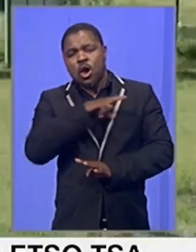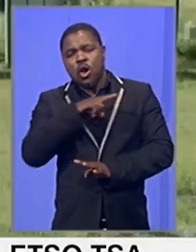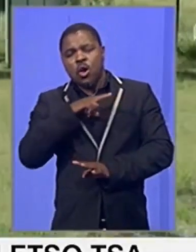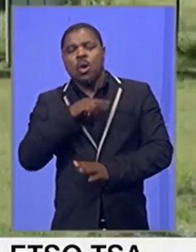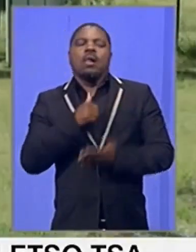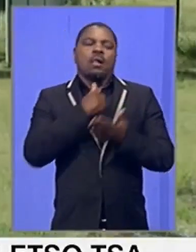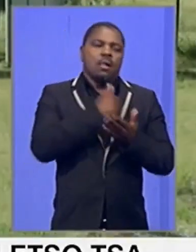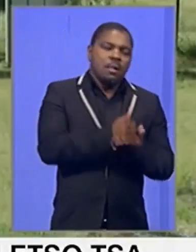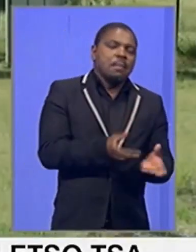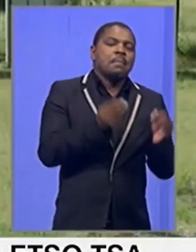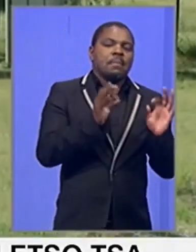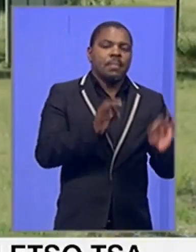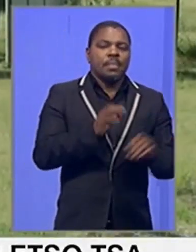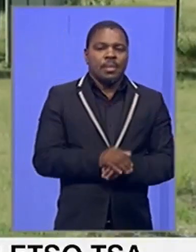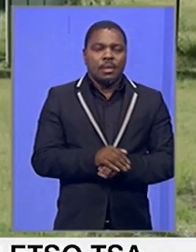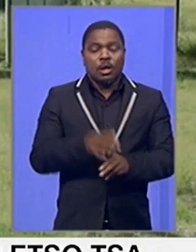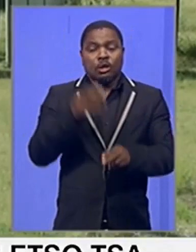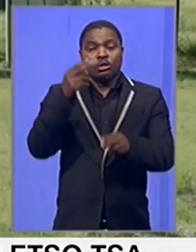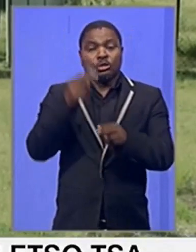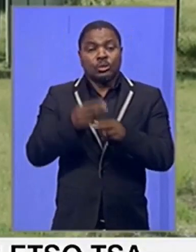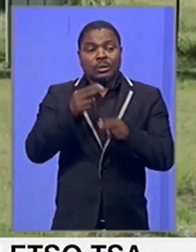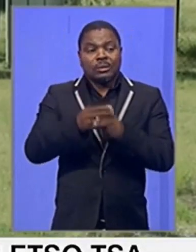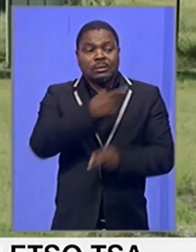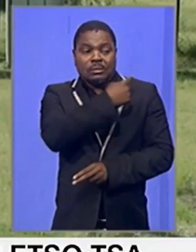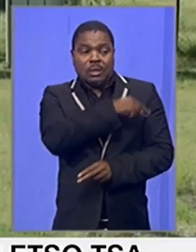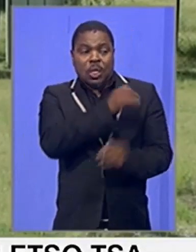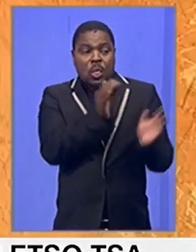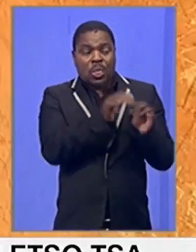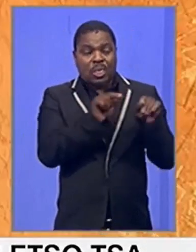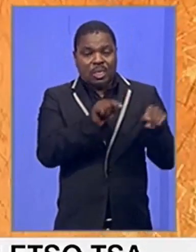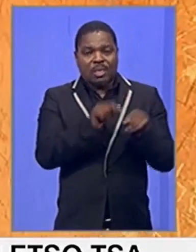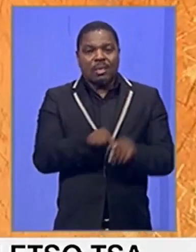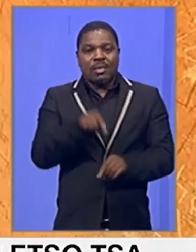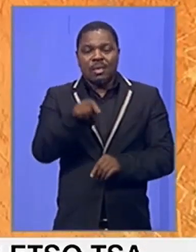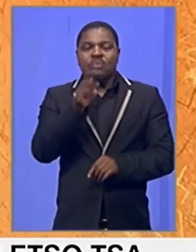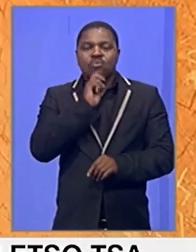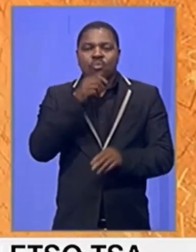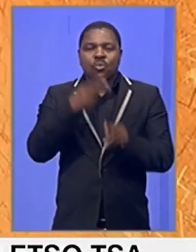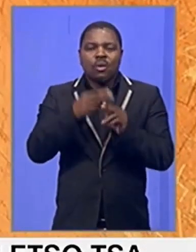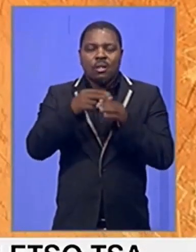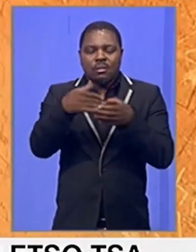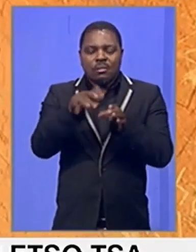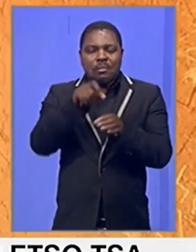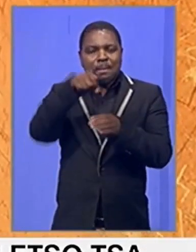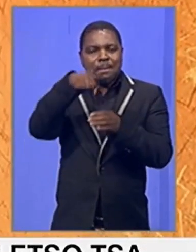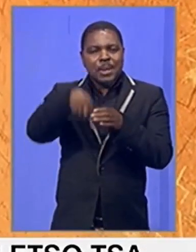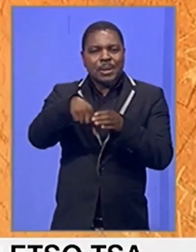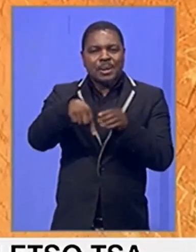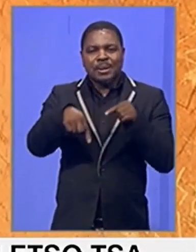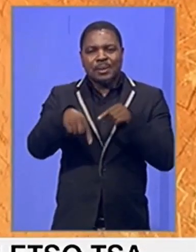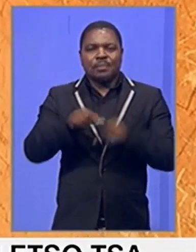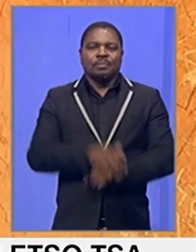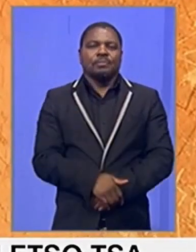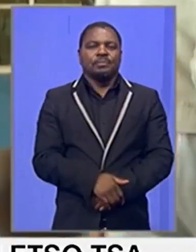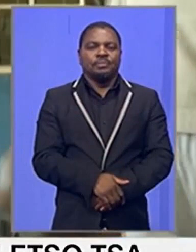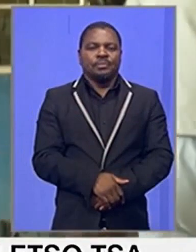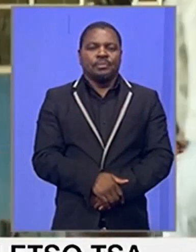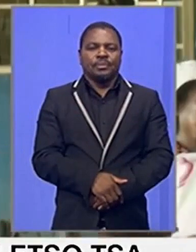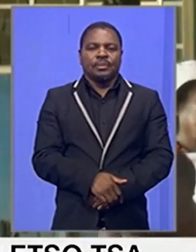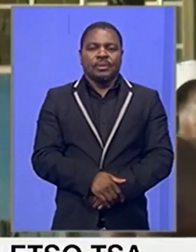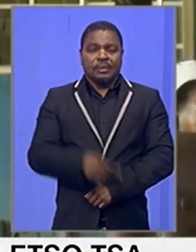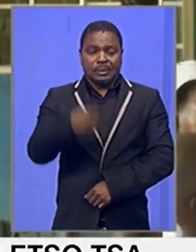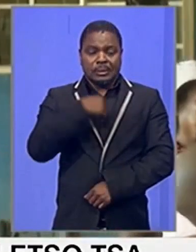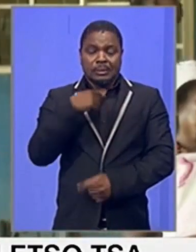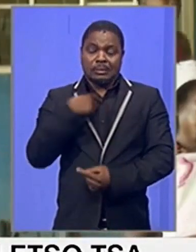thuswa. Matlo boithusetso mo tleliniking eno ke a mesima kgotsa pit toilets. E sale